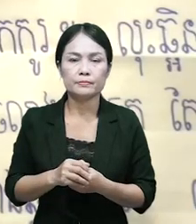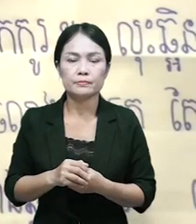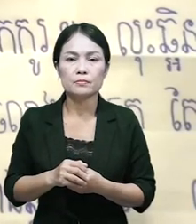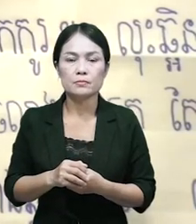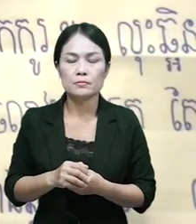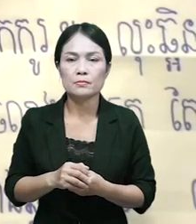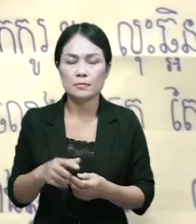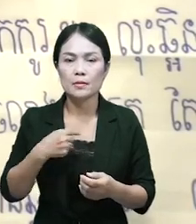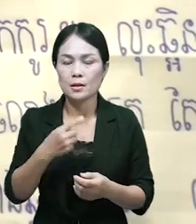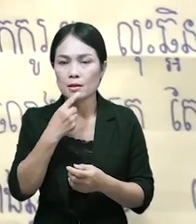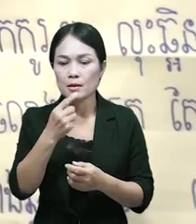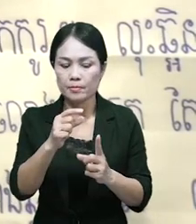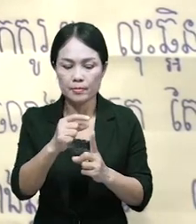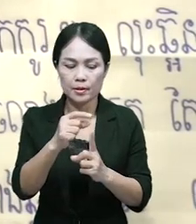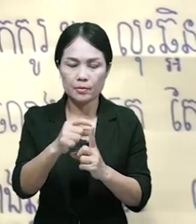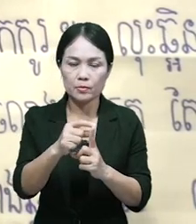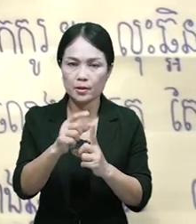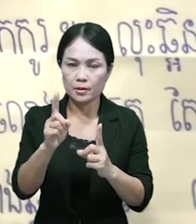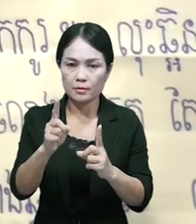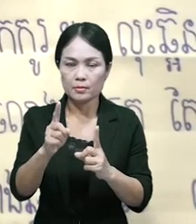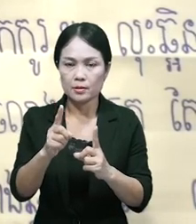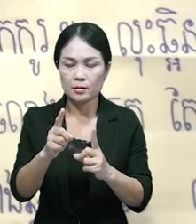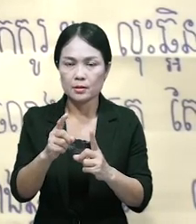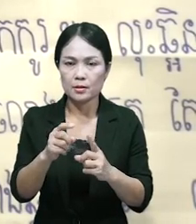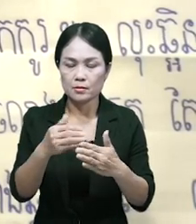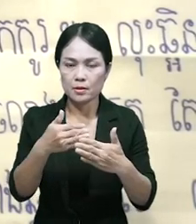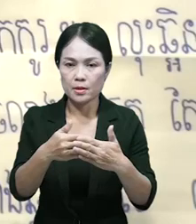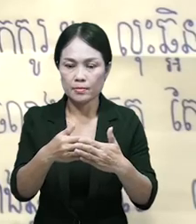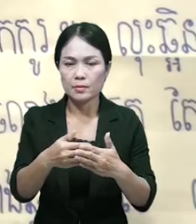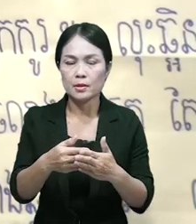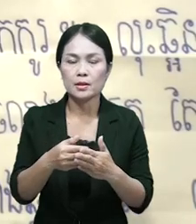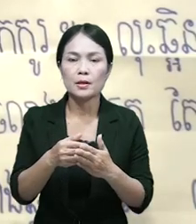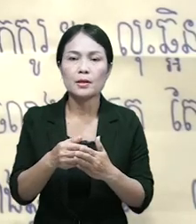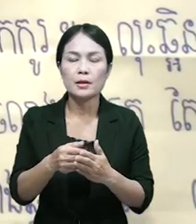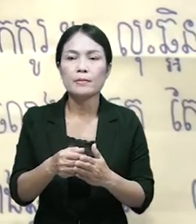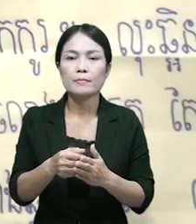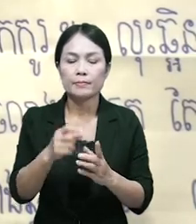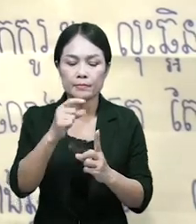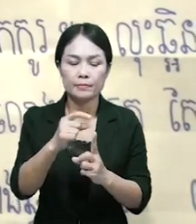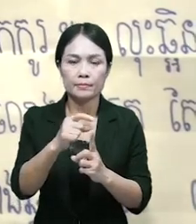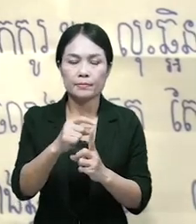ហើយអ្នកគ្រូសុំបញ្ជាក់ពាក្យមួយទៀតដែលជាប់ពាក្យរៀងកងូហ្នឹងកូនគឺពាក្យថា